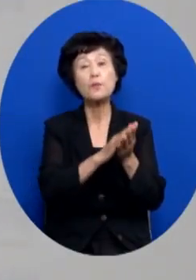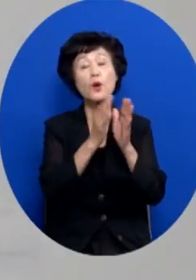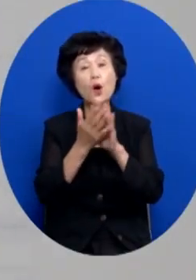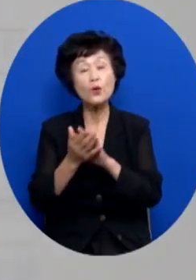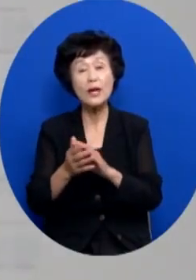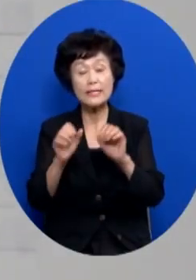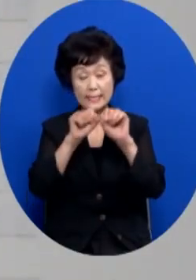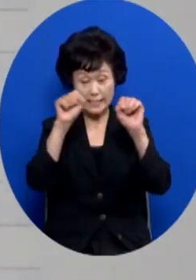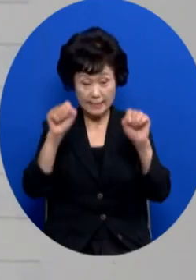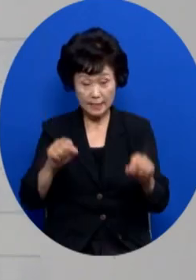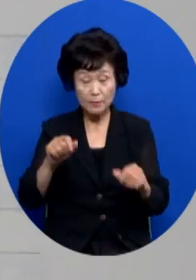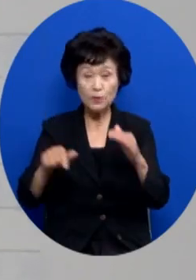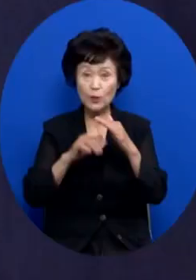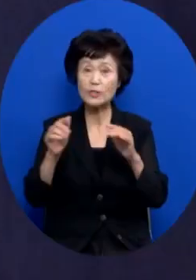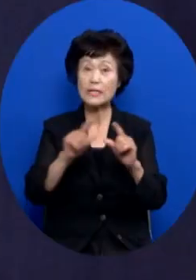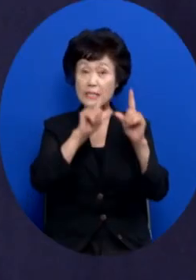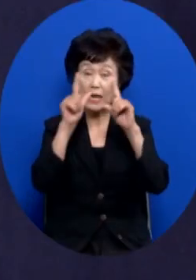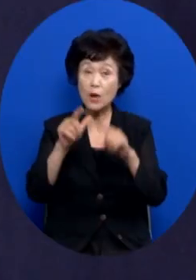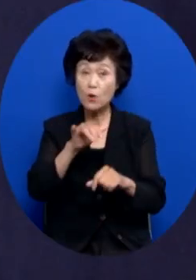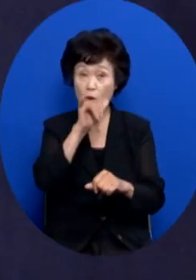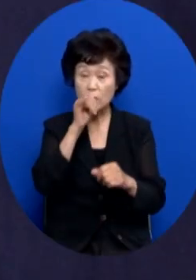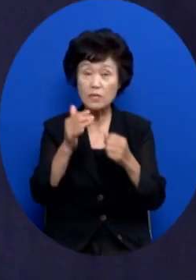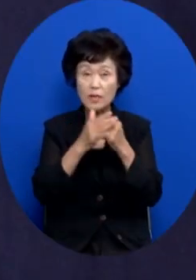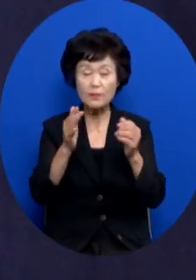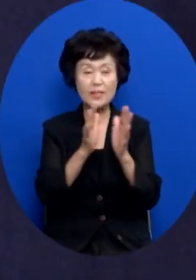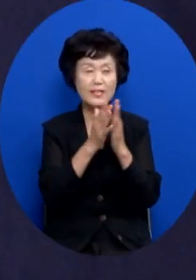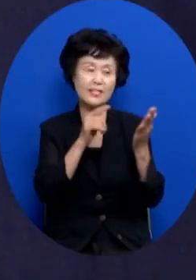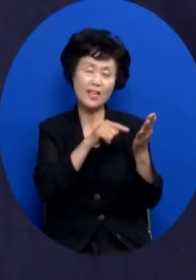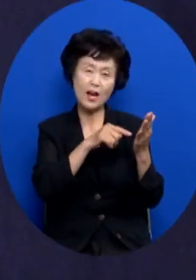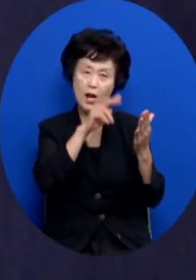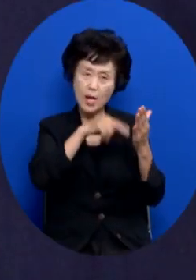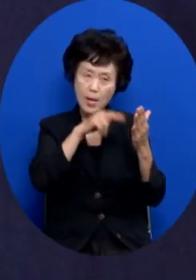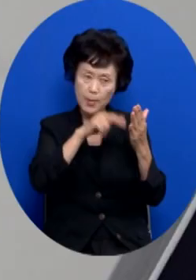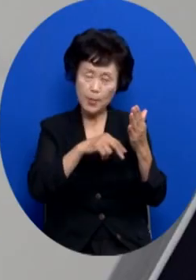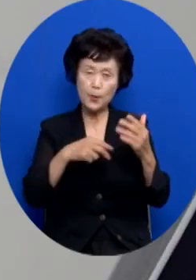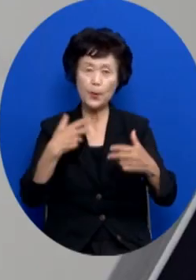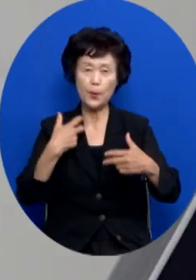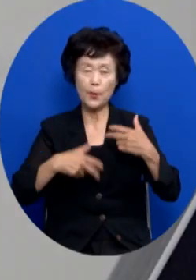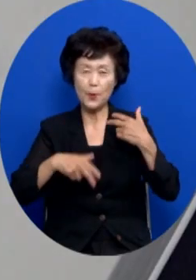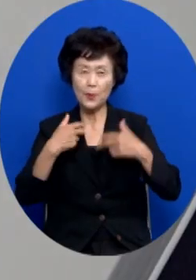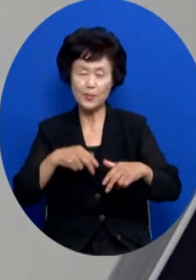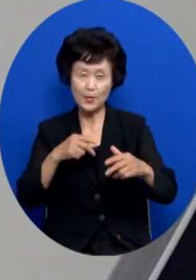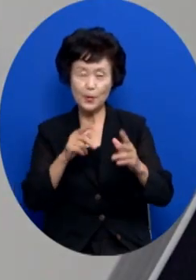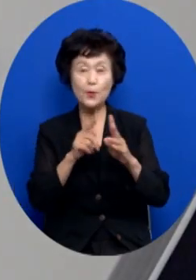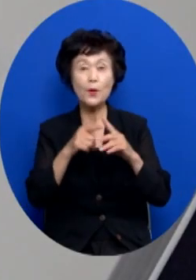살고 있기 때문에 이 책을 읽고 즐기고 성찰하길 바란다고